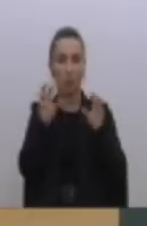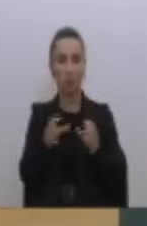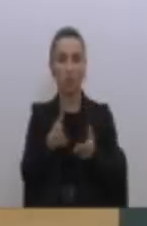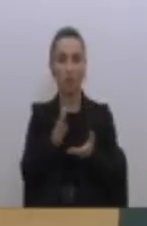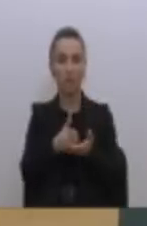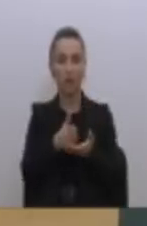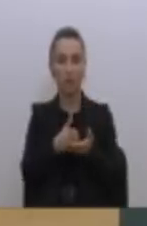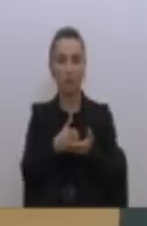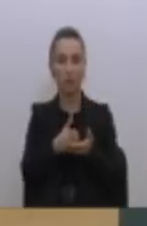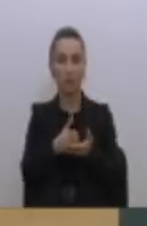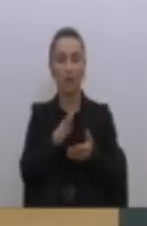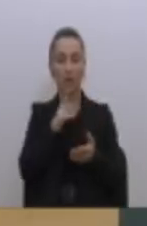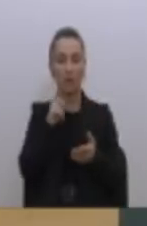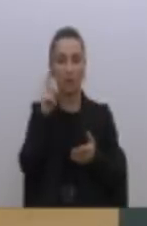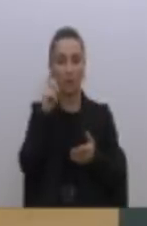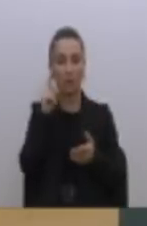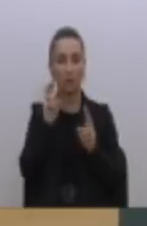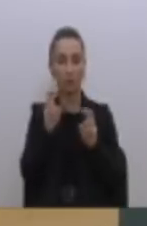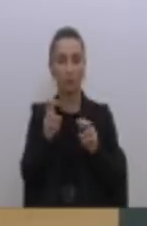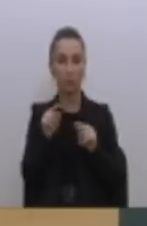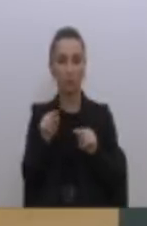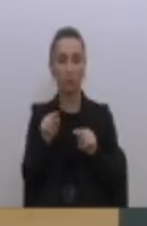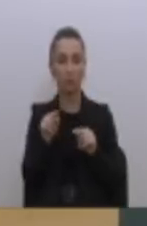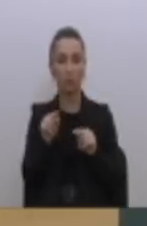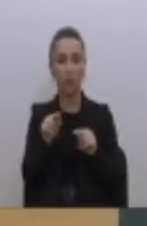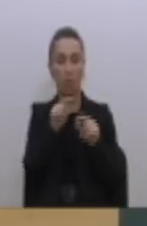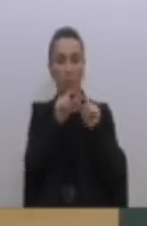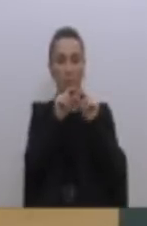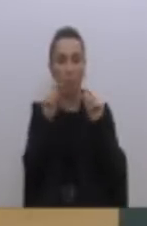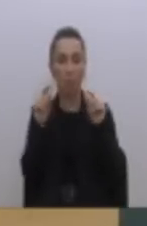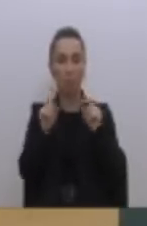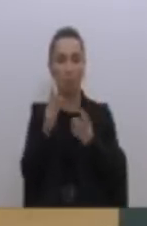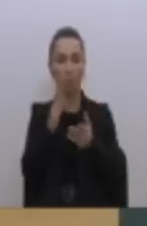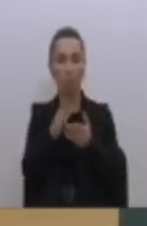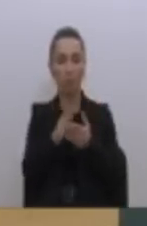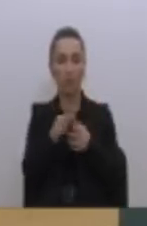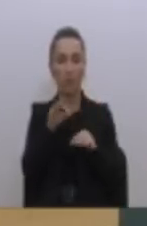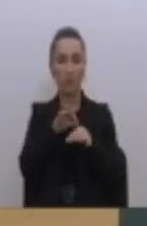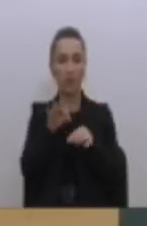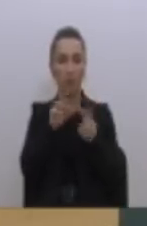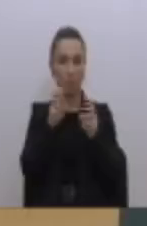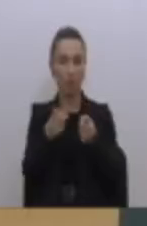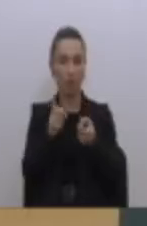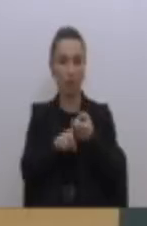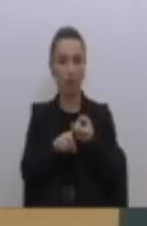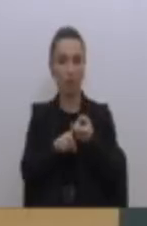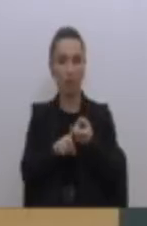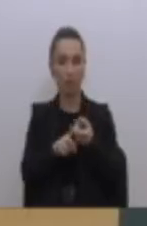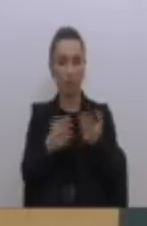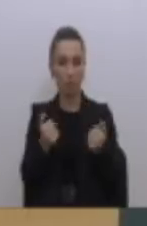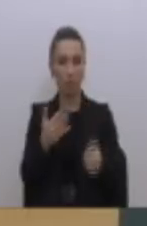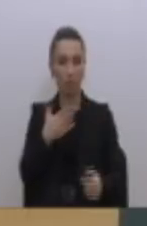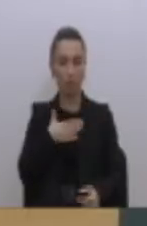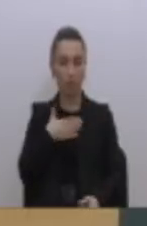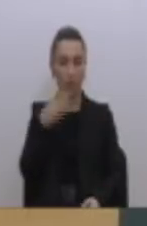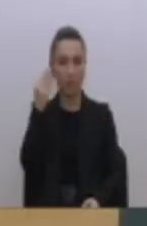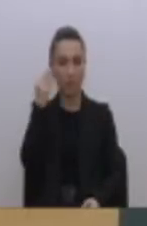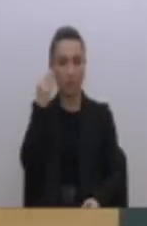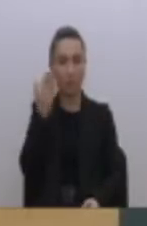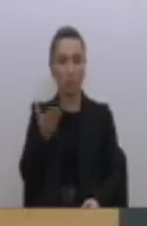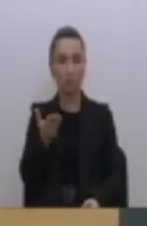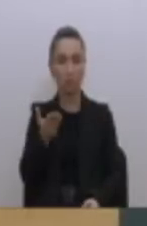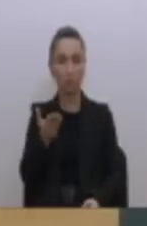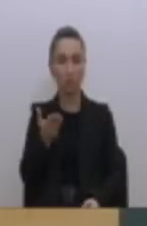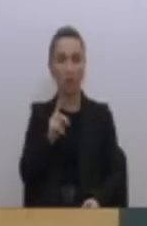გვაქვს გენდერული ნიშნით მუხლები, რომელიც ძალადობას ეხება. ხო და ჩვენი წარმოდგენით,